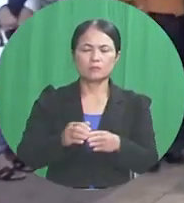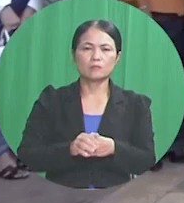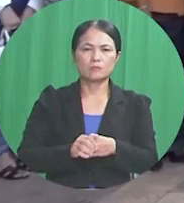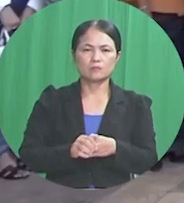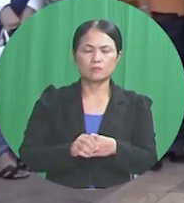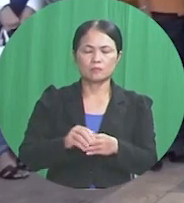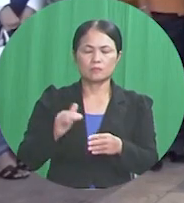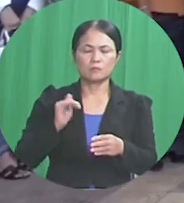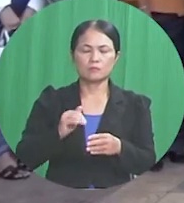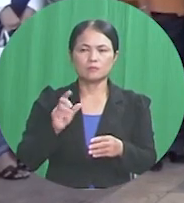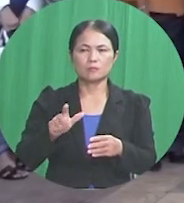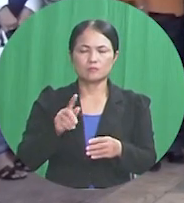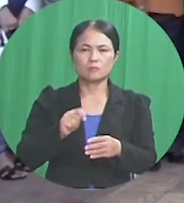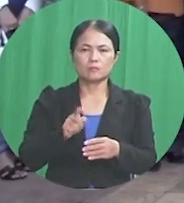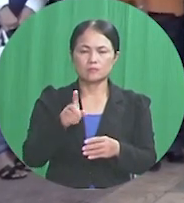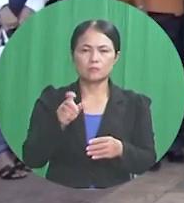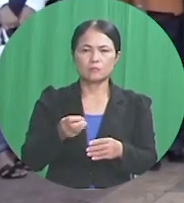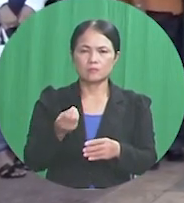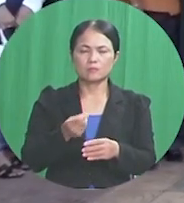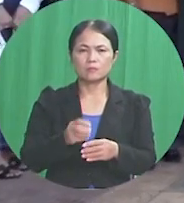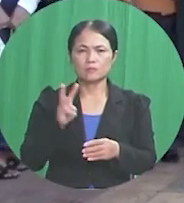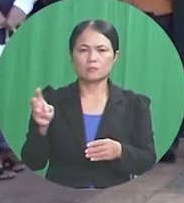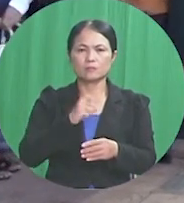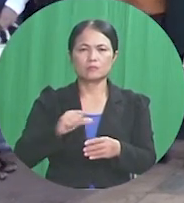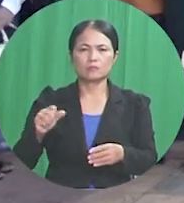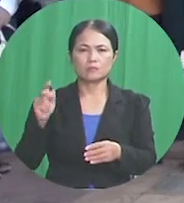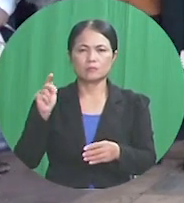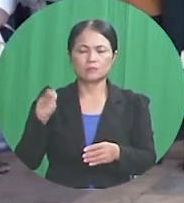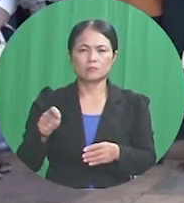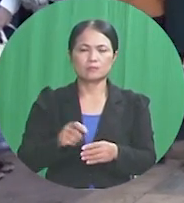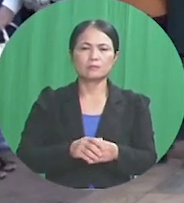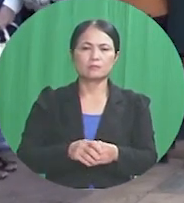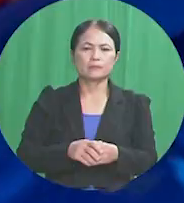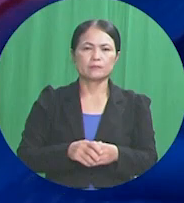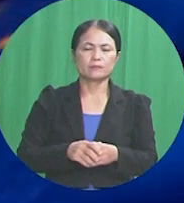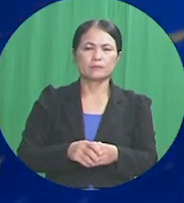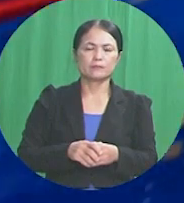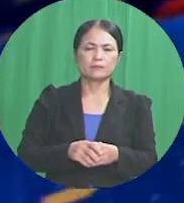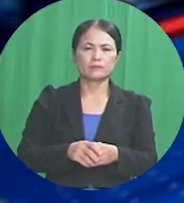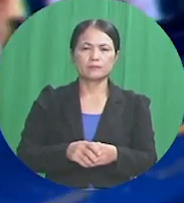เซตดีบลับเหมือนขนองมันเนี่ยทวิกาใบเมืองเรียล